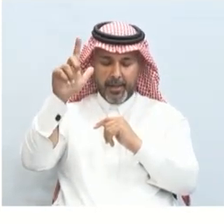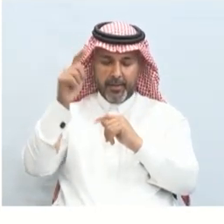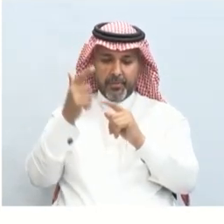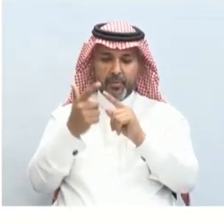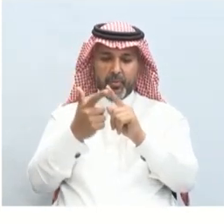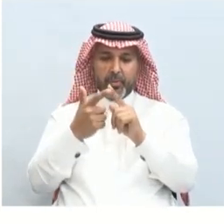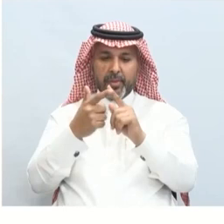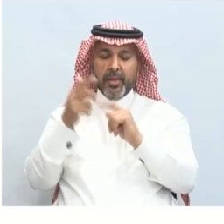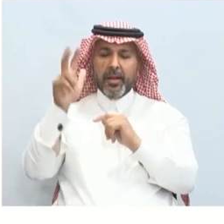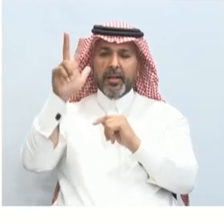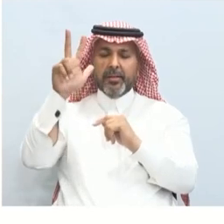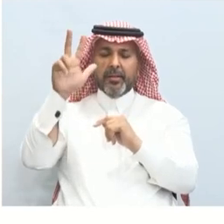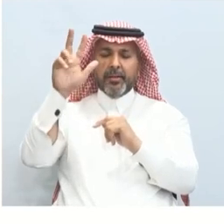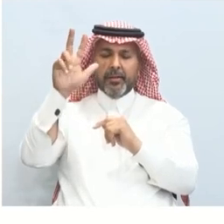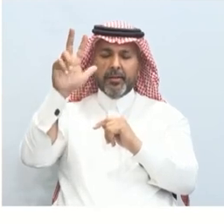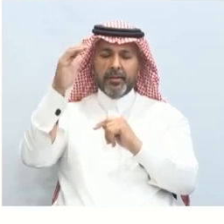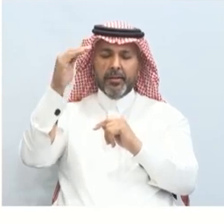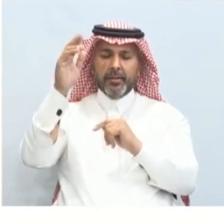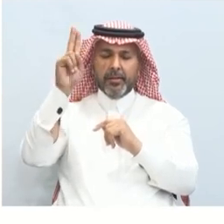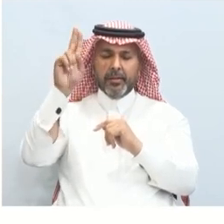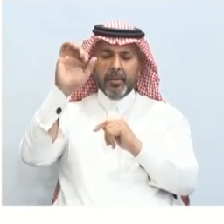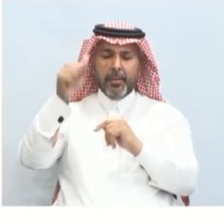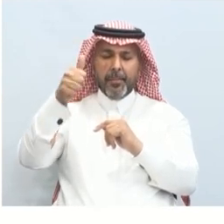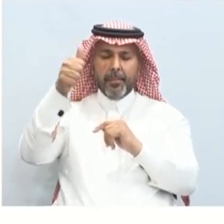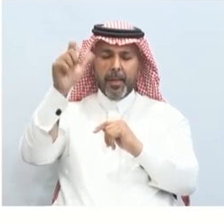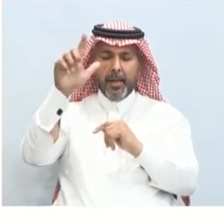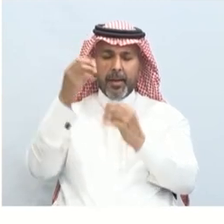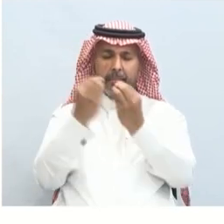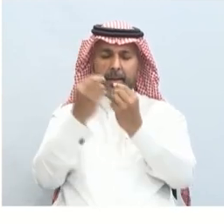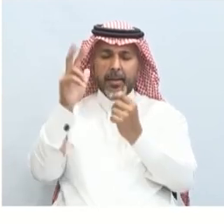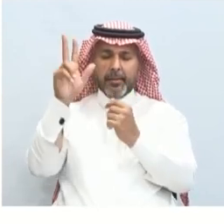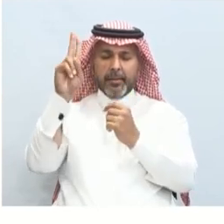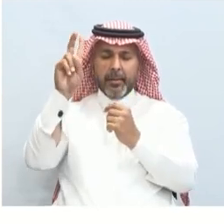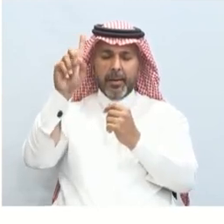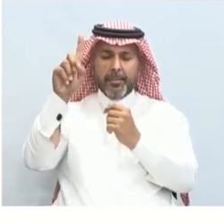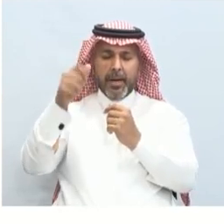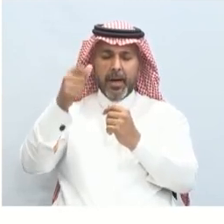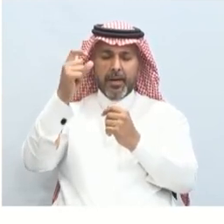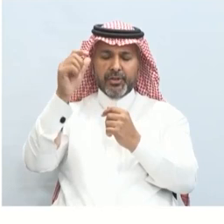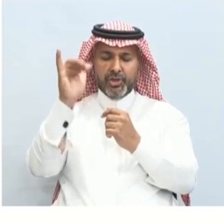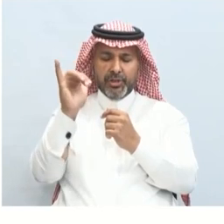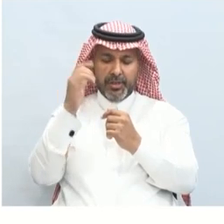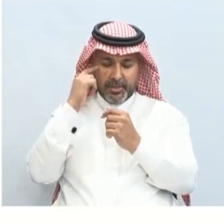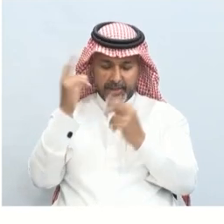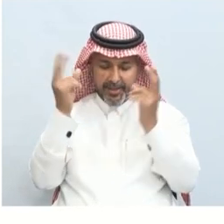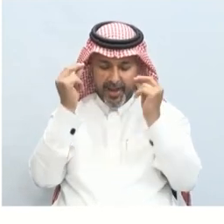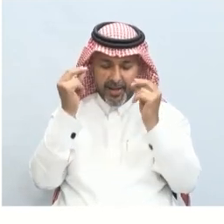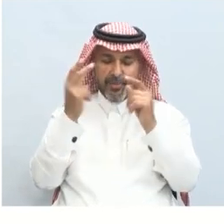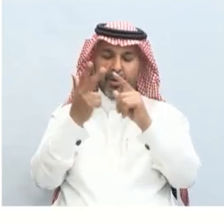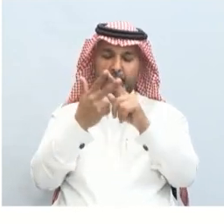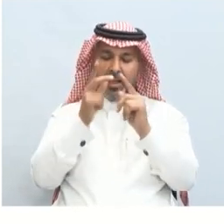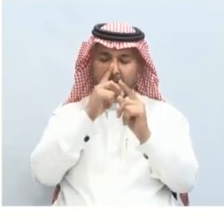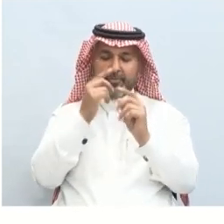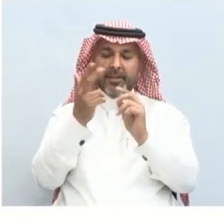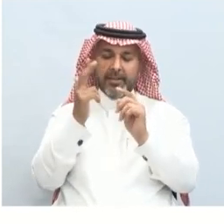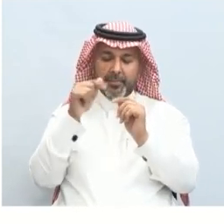وتعرفنا على الاحتمال باستعمال التباديل وتعرفنا على الاحتمال باستعمال التباديل مع التكرار واليوم ان شاء الله حنتعلم